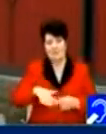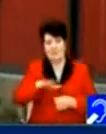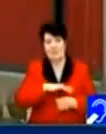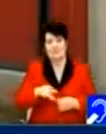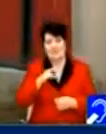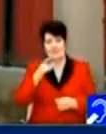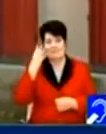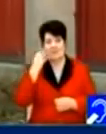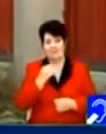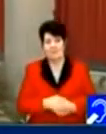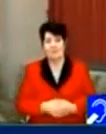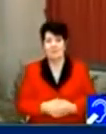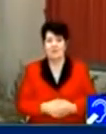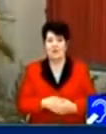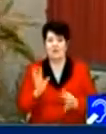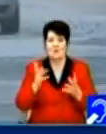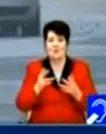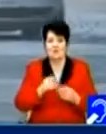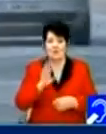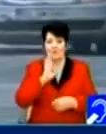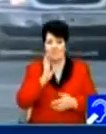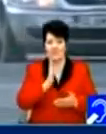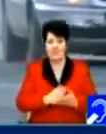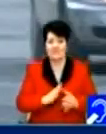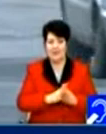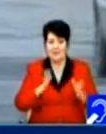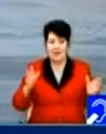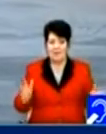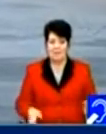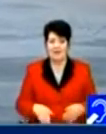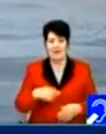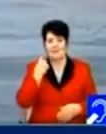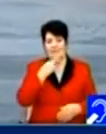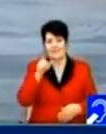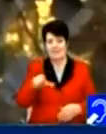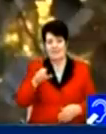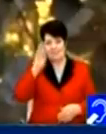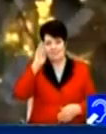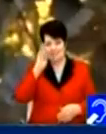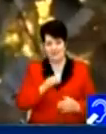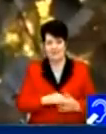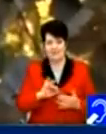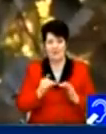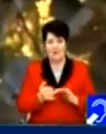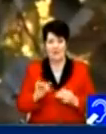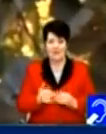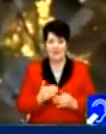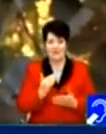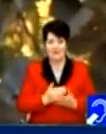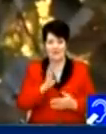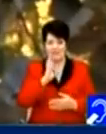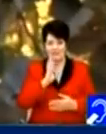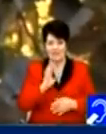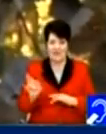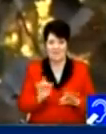localitățile din Republica Moldova, unde numărul femeilor este mai mare față de cel al bărbaților. În localitatea Șeptelici,